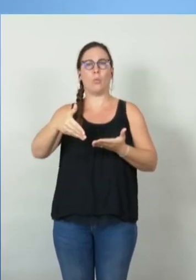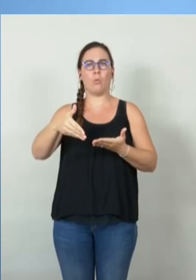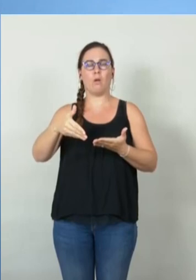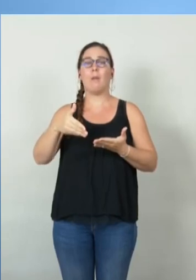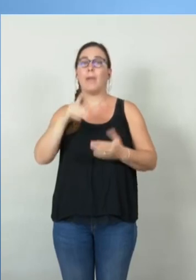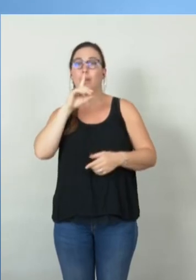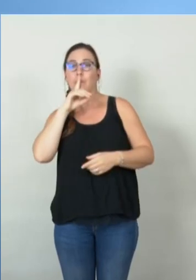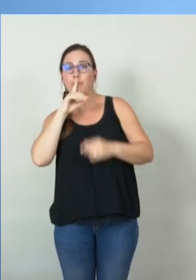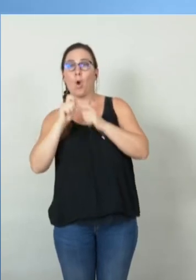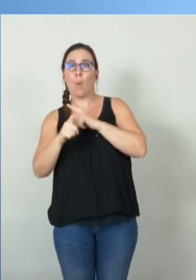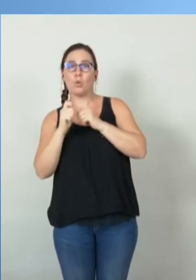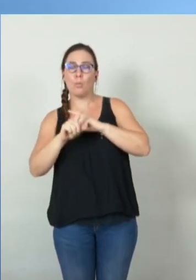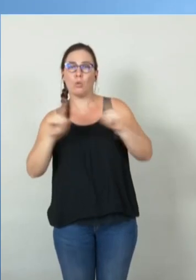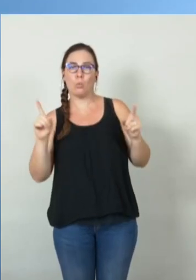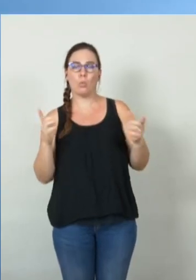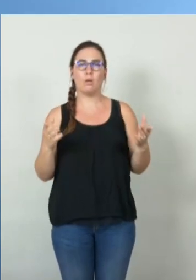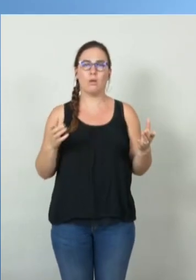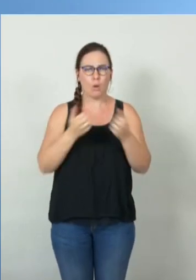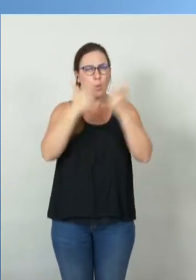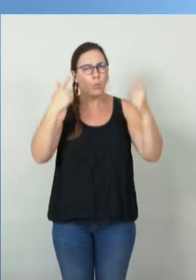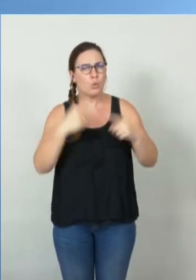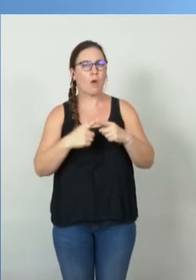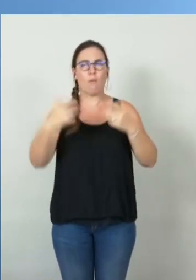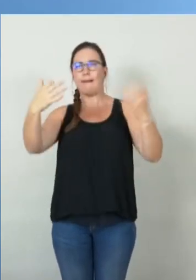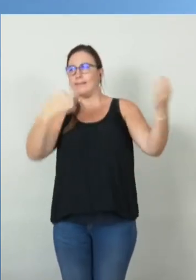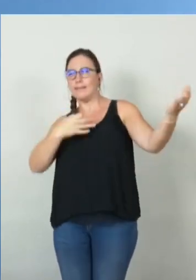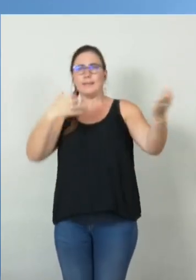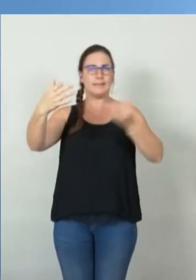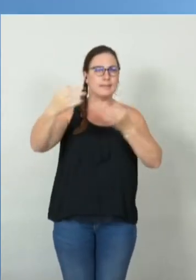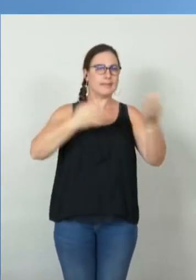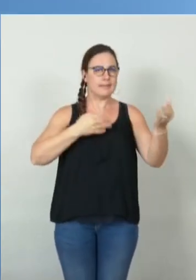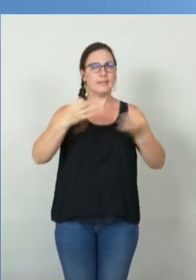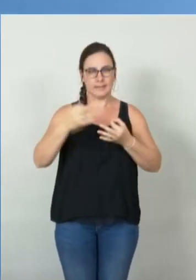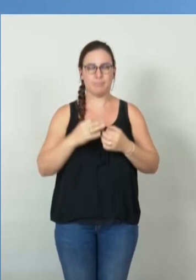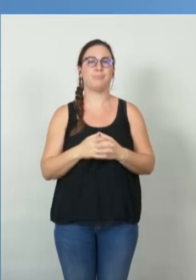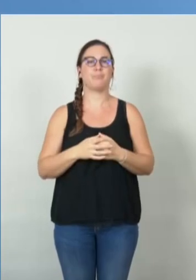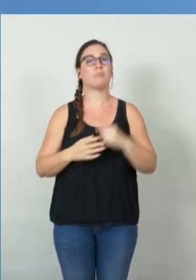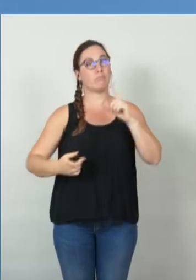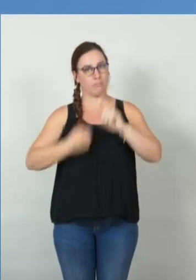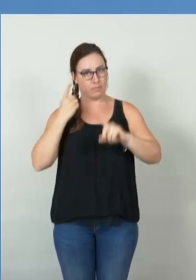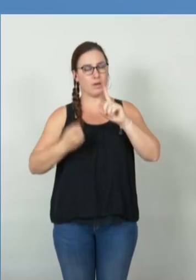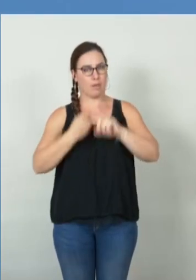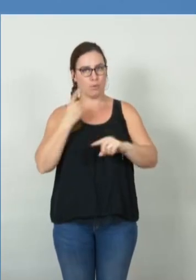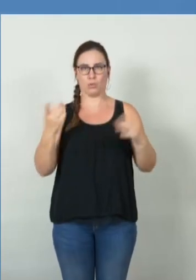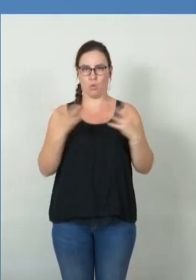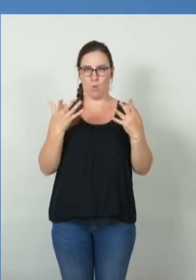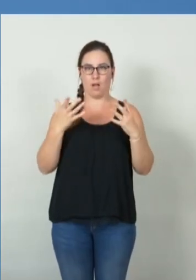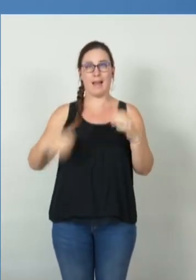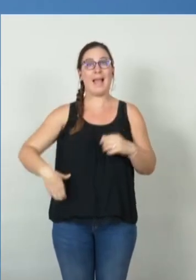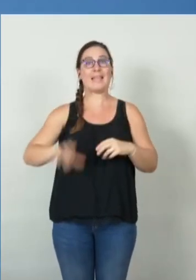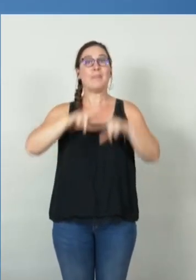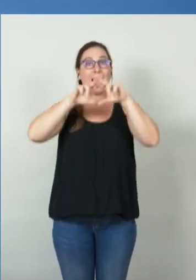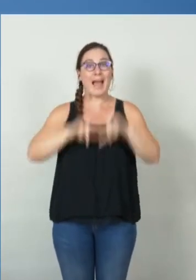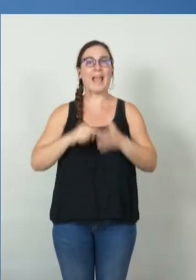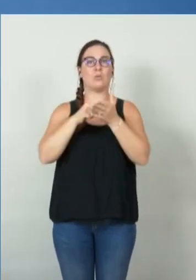donc c'est et puis c'est pas plus heureuse dans cette assemblée donc ce qui est important et je l'ai dit aussi souvent c'est le capital restant